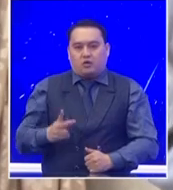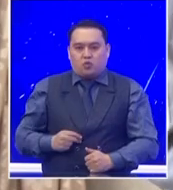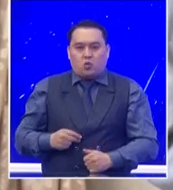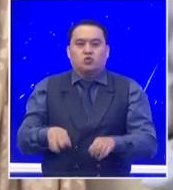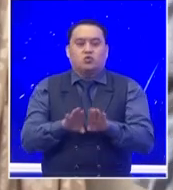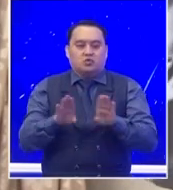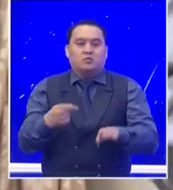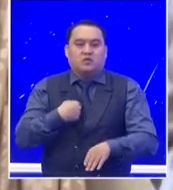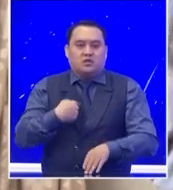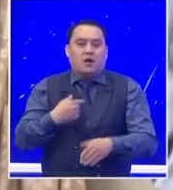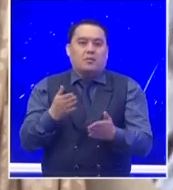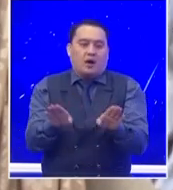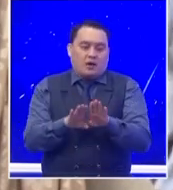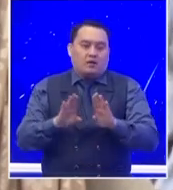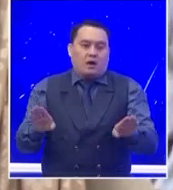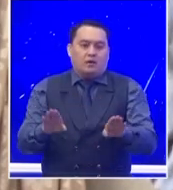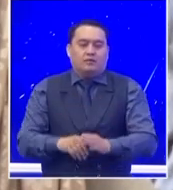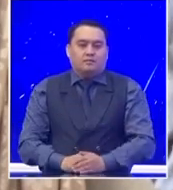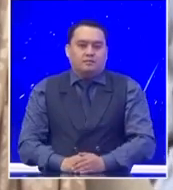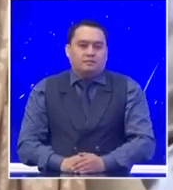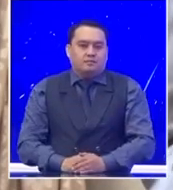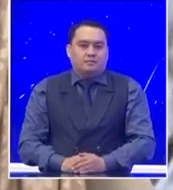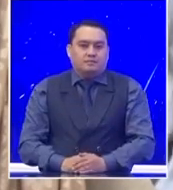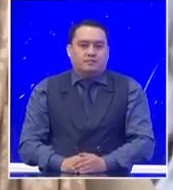там же, по моим стопам,